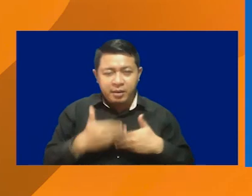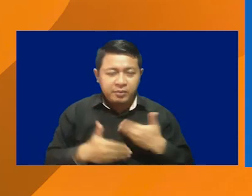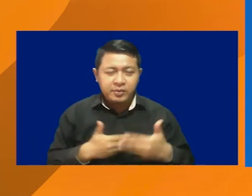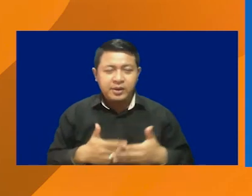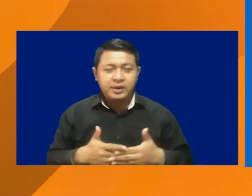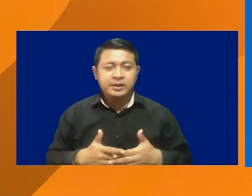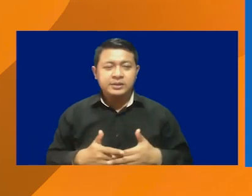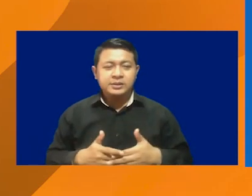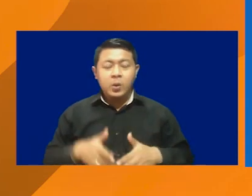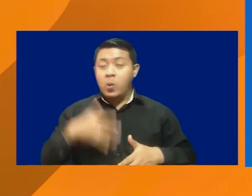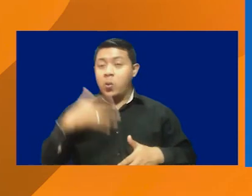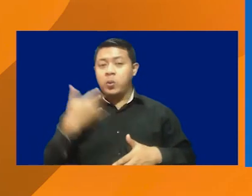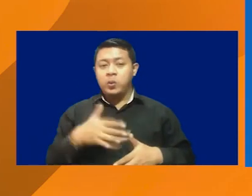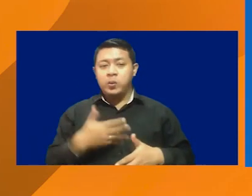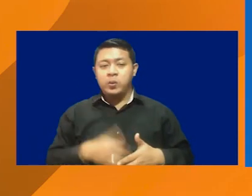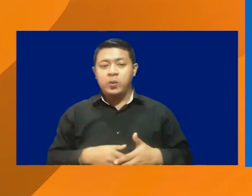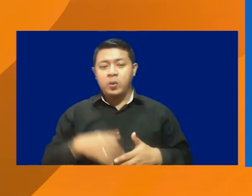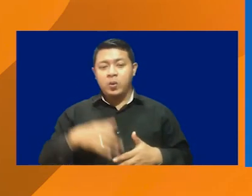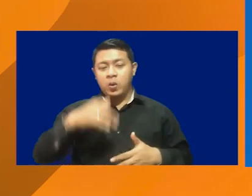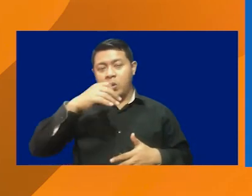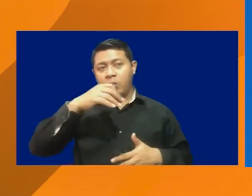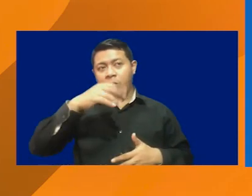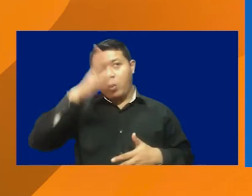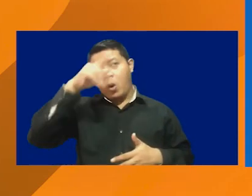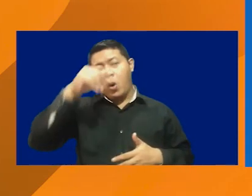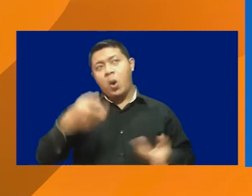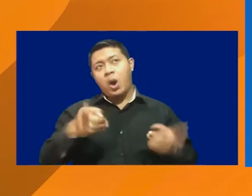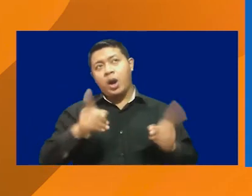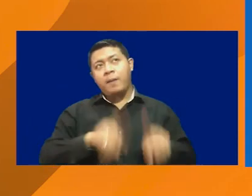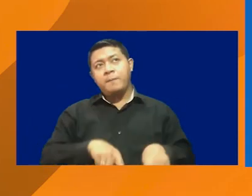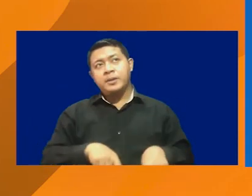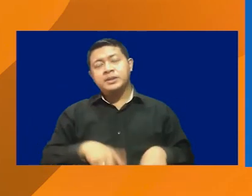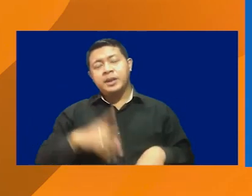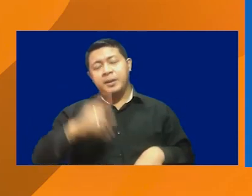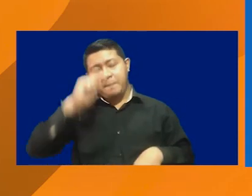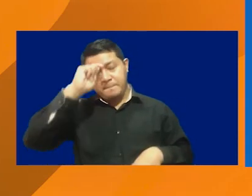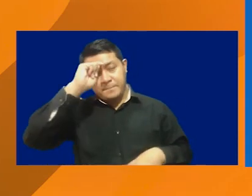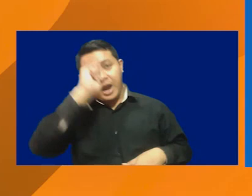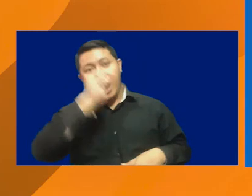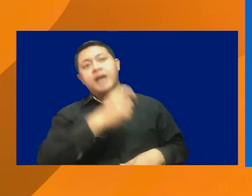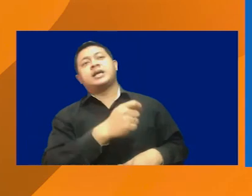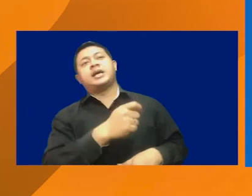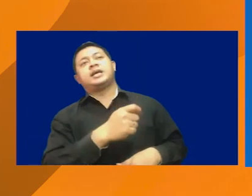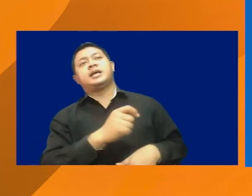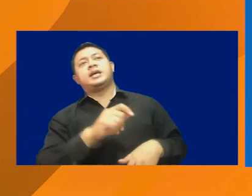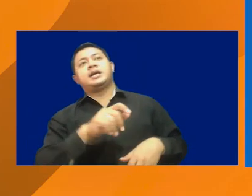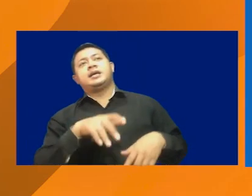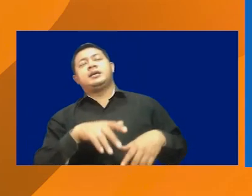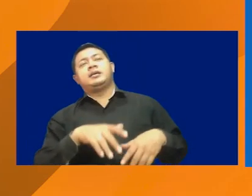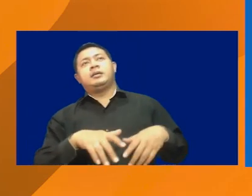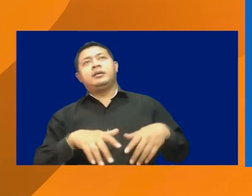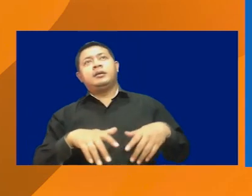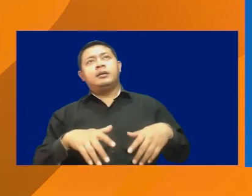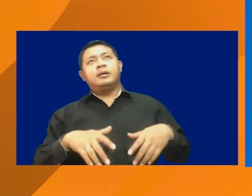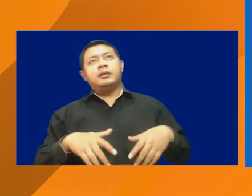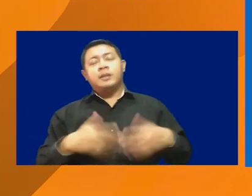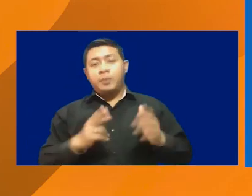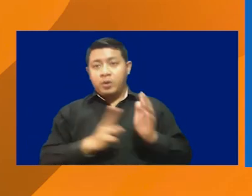Orang bisa berbuat sesuatu yang mengagumkan, orang menjadi